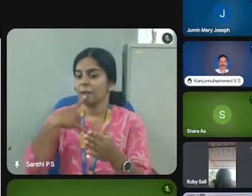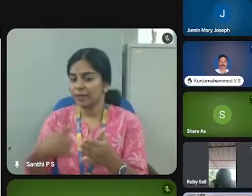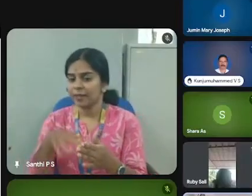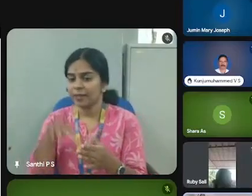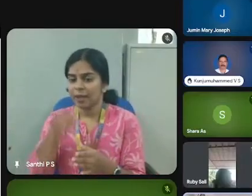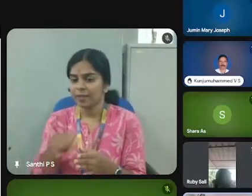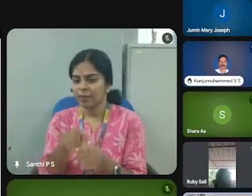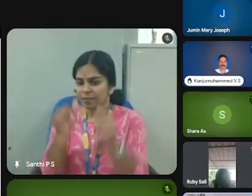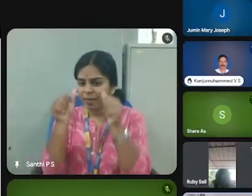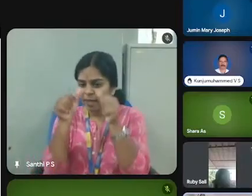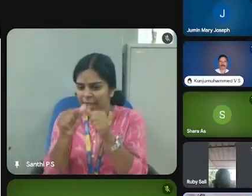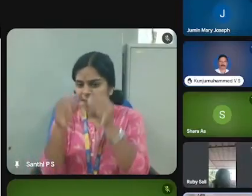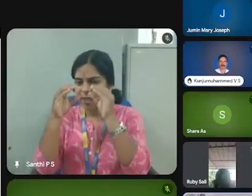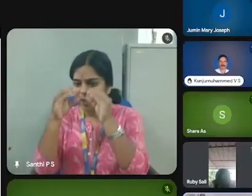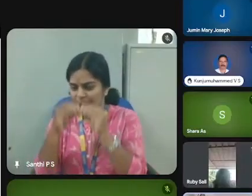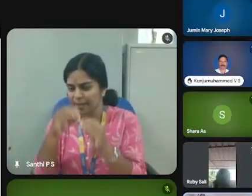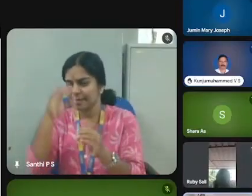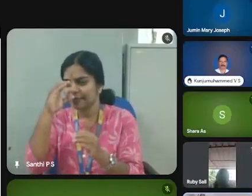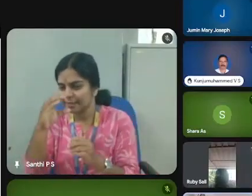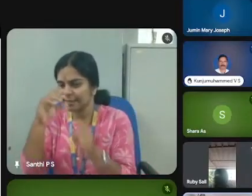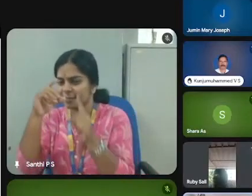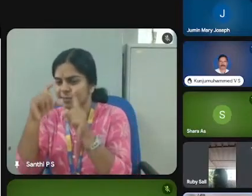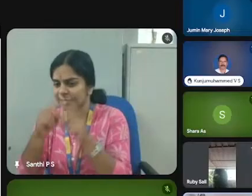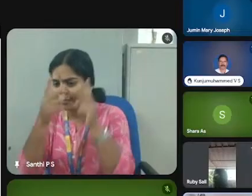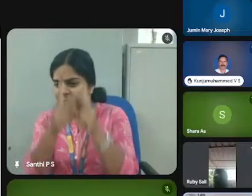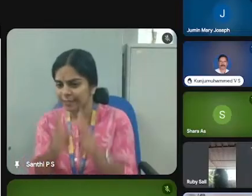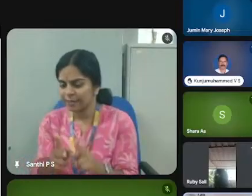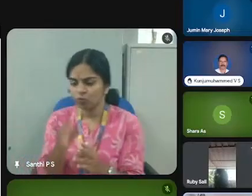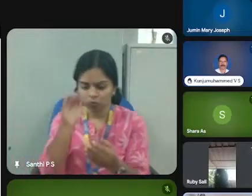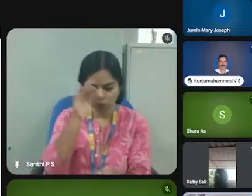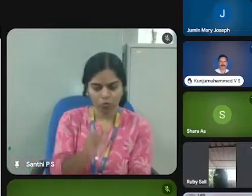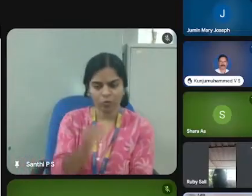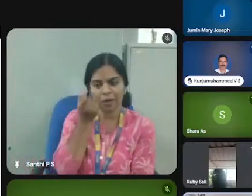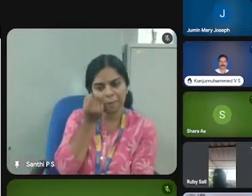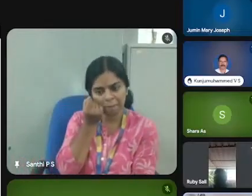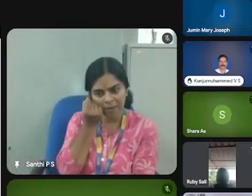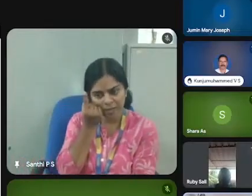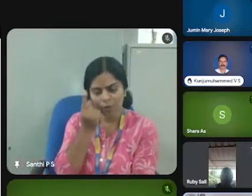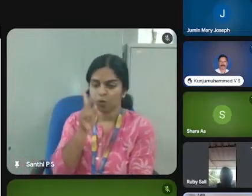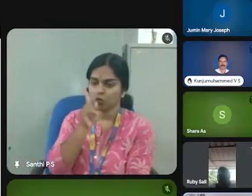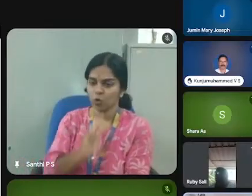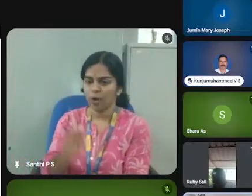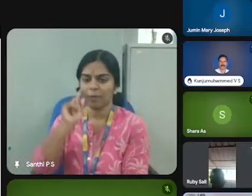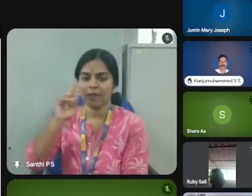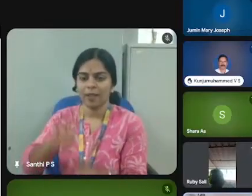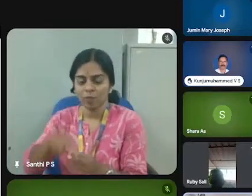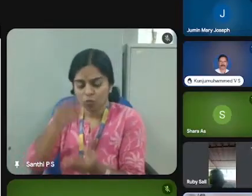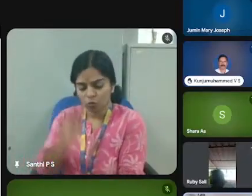ആ ലെറ്റേഴ്സ് ഒക്കെ ആദ്യം കുട്ടിക്ക് മനസ്സിലാവുന്നുണ്ടോ എന്ന് നോക്കണം. സോ ലെറ്റേഴ്സ് എല്ലാം നോക്കിയിട്ട് വേണം നമ്മൾ ഹാൻഡ്